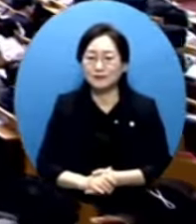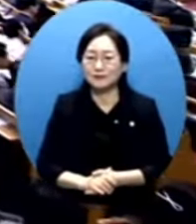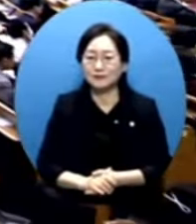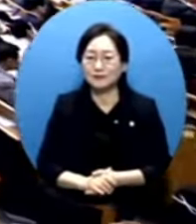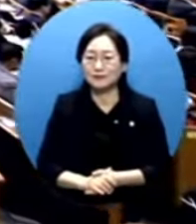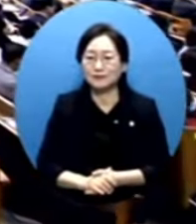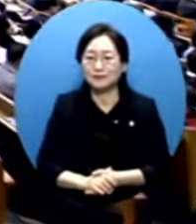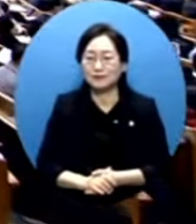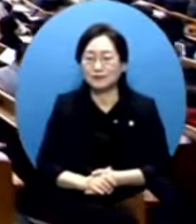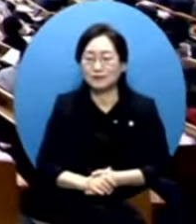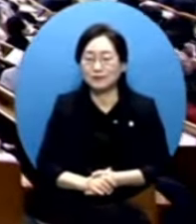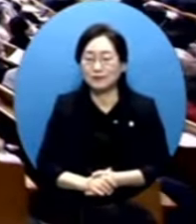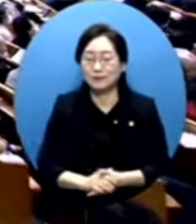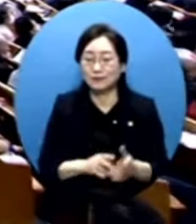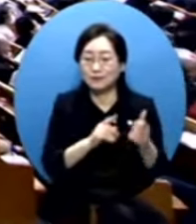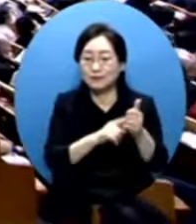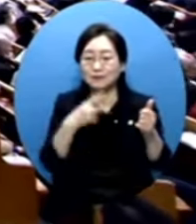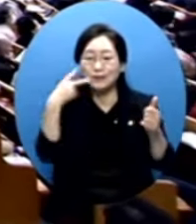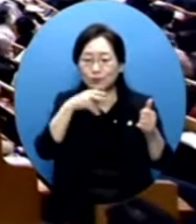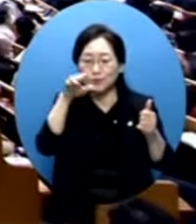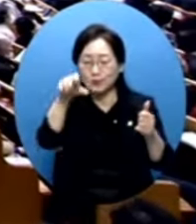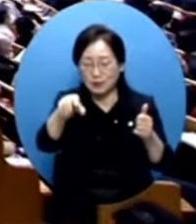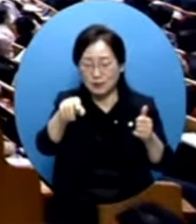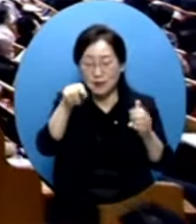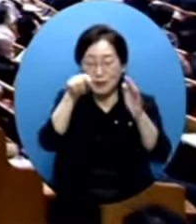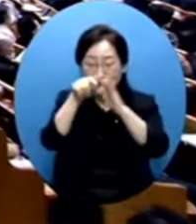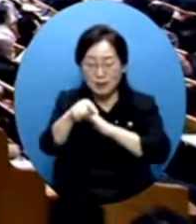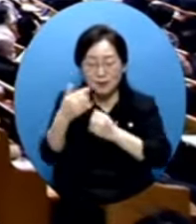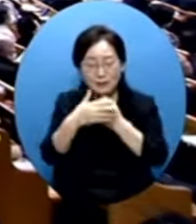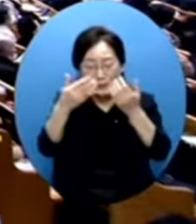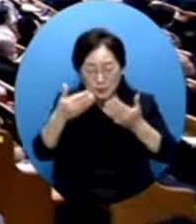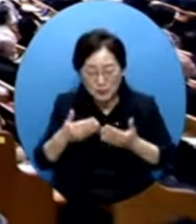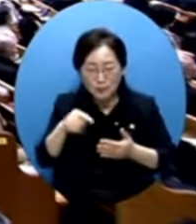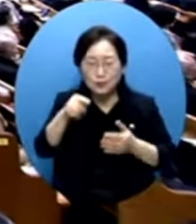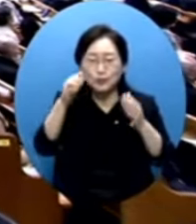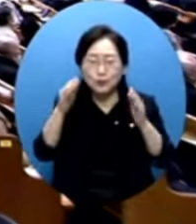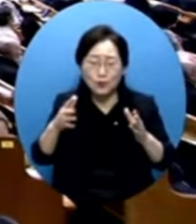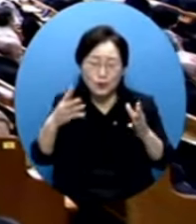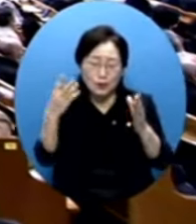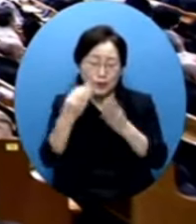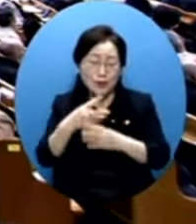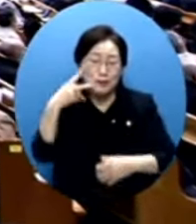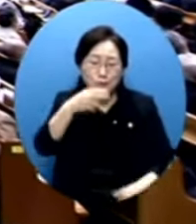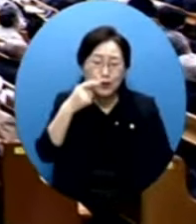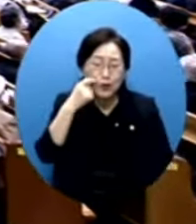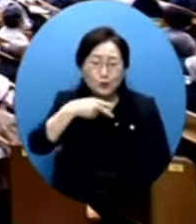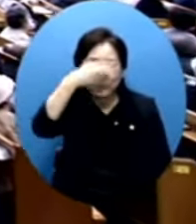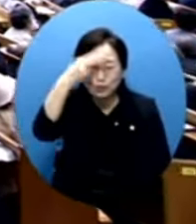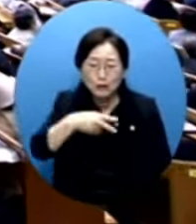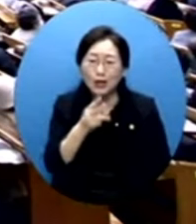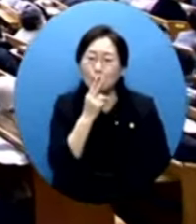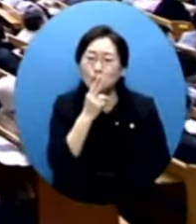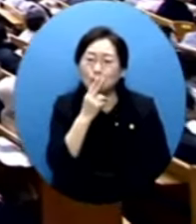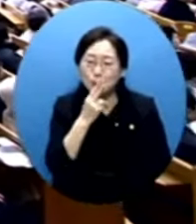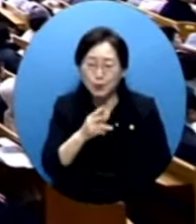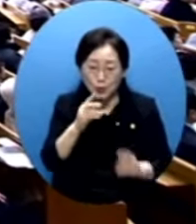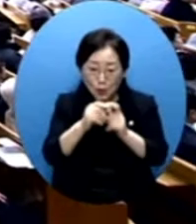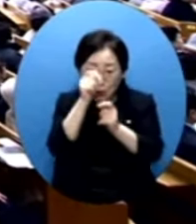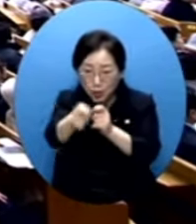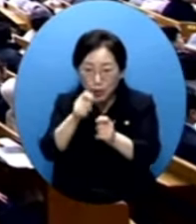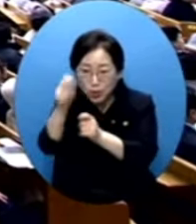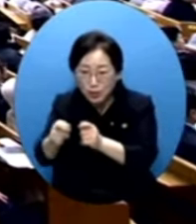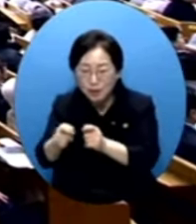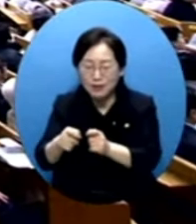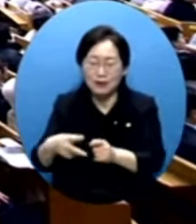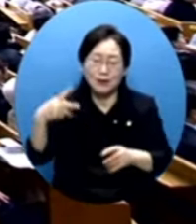할렐루야 그가 기도원에 가서 은혜 받으면서 그동안 완전히 끊지 못했던 술 담배 노름 도박 하는 거 다